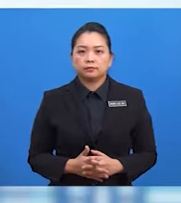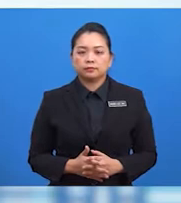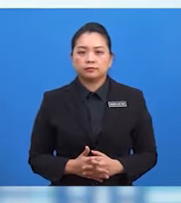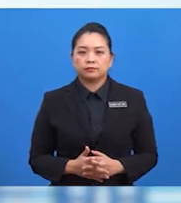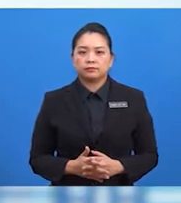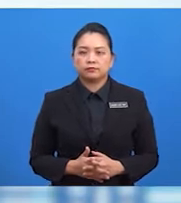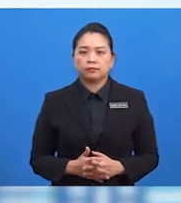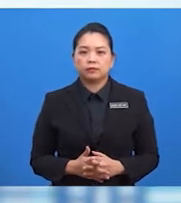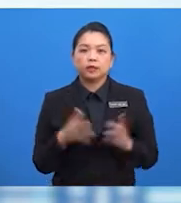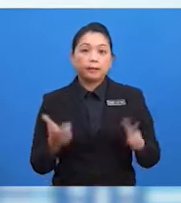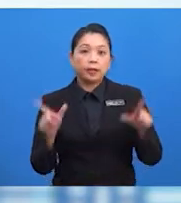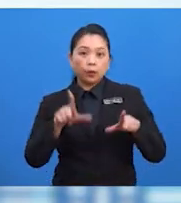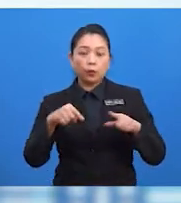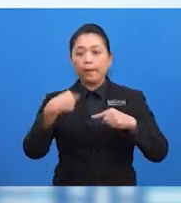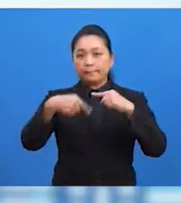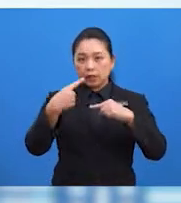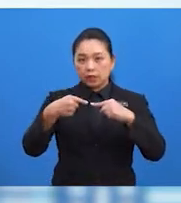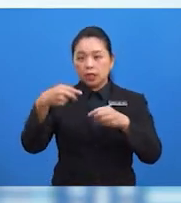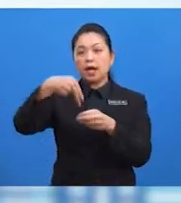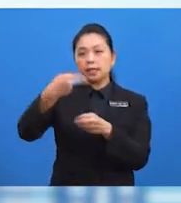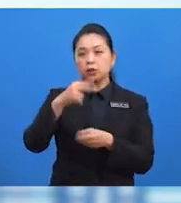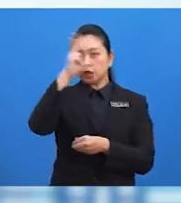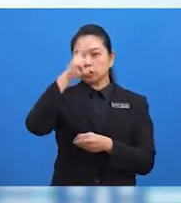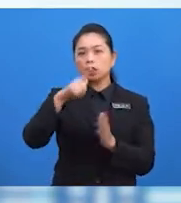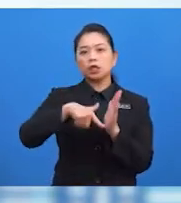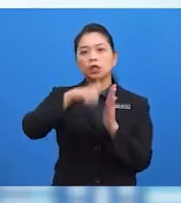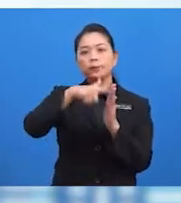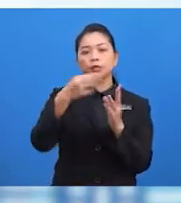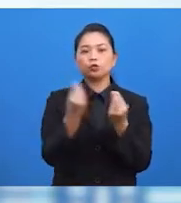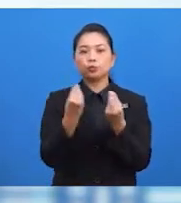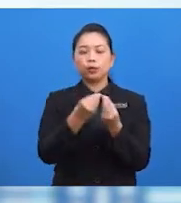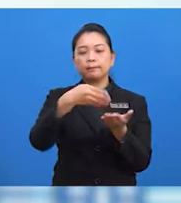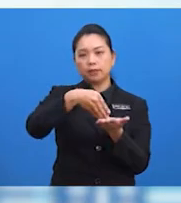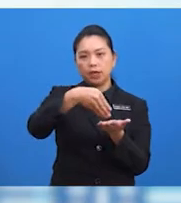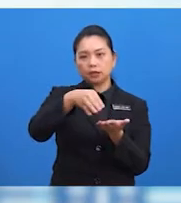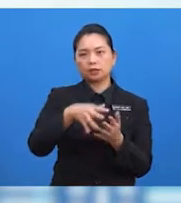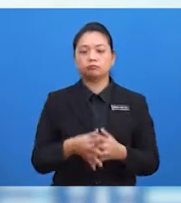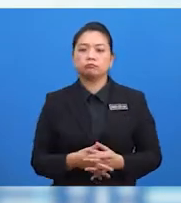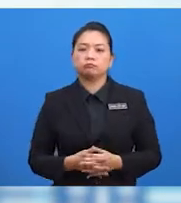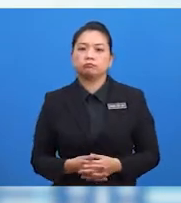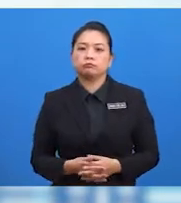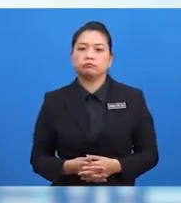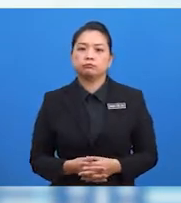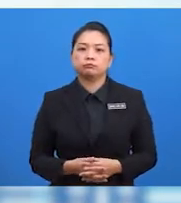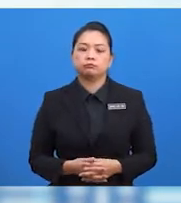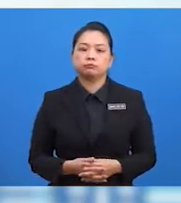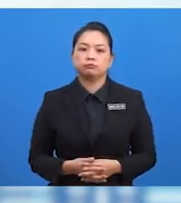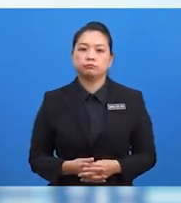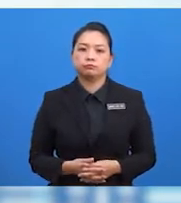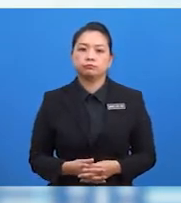Belanjawan lebihan berlaku apabila jumlah hasil kerajaan melebihi jumlah perbelanjaan kerajaan.